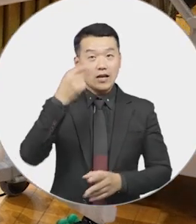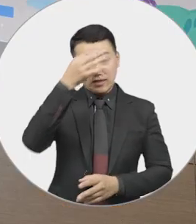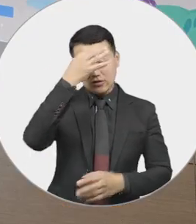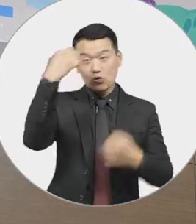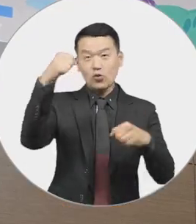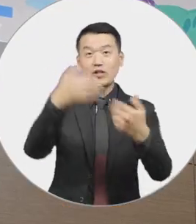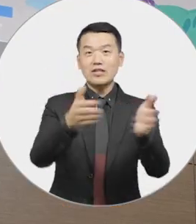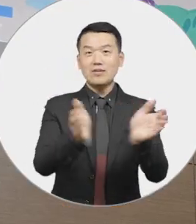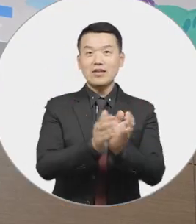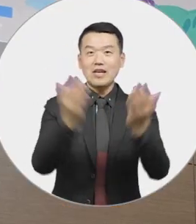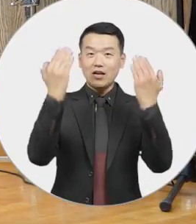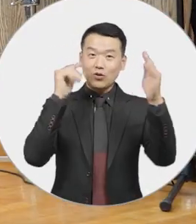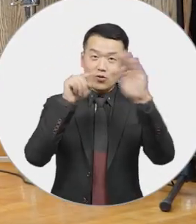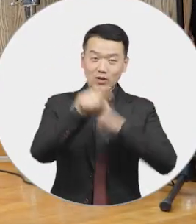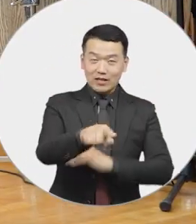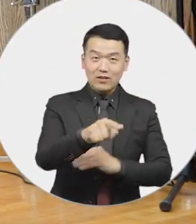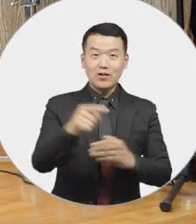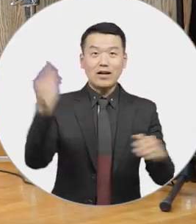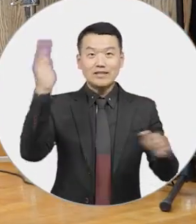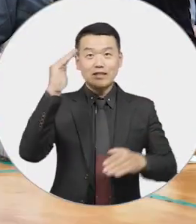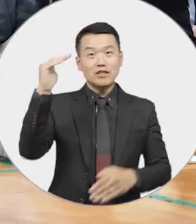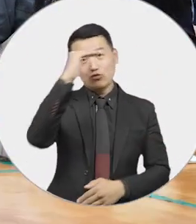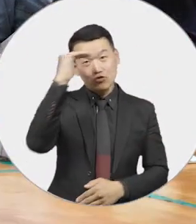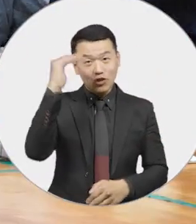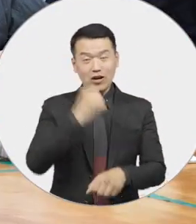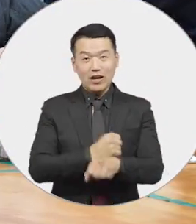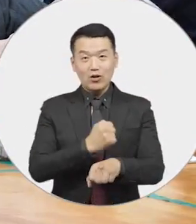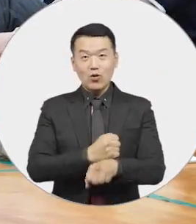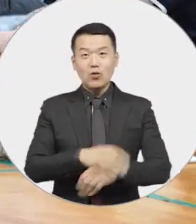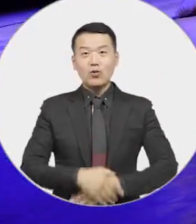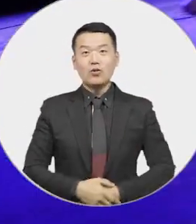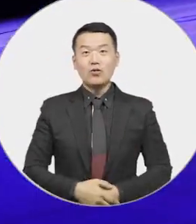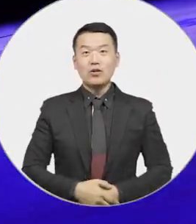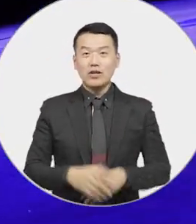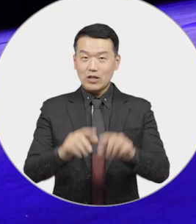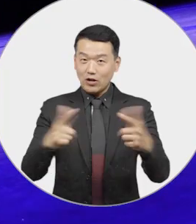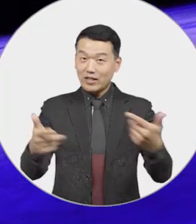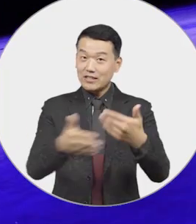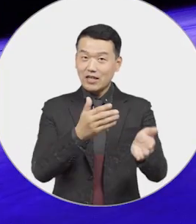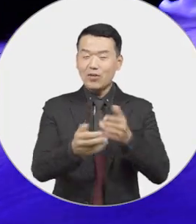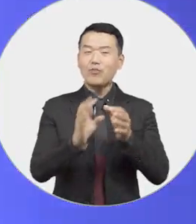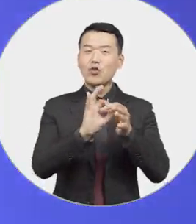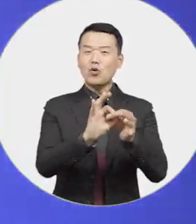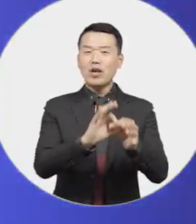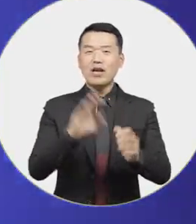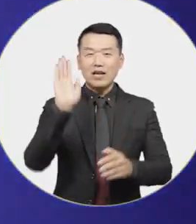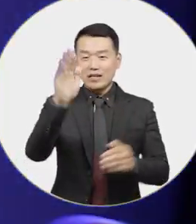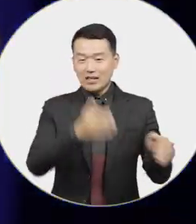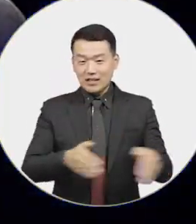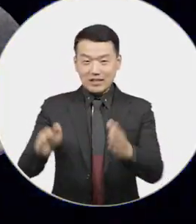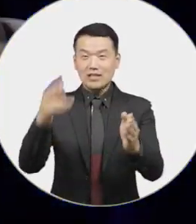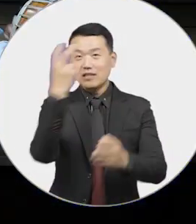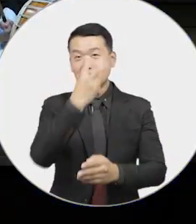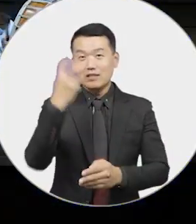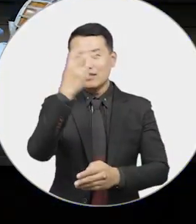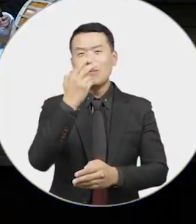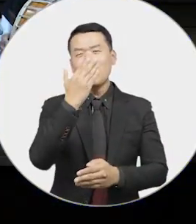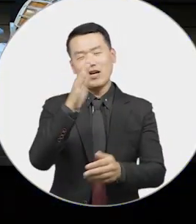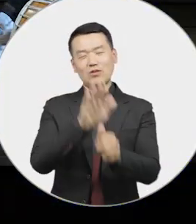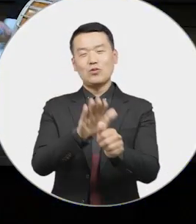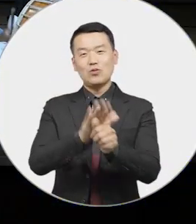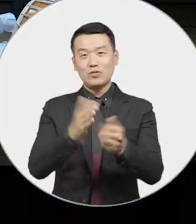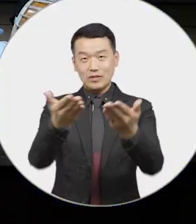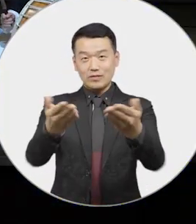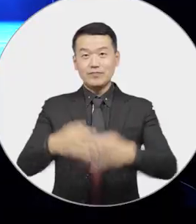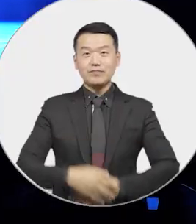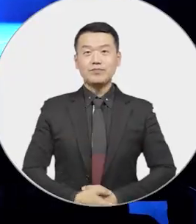문화예술 공연팀이 학교로 직접 찾아가 학생들이 꿈과 끼를 키우며 다양한 공연 체험으로 진로를 탐색할 수 있도록